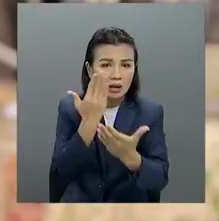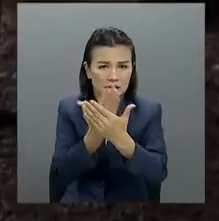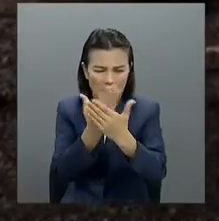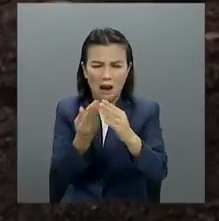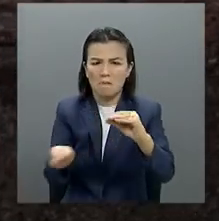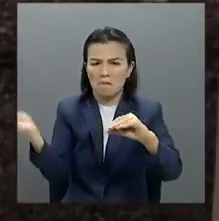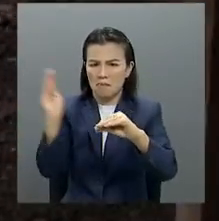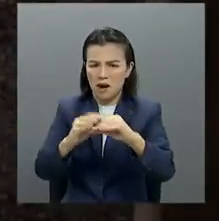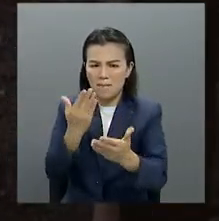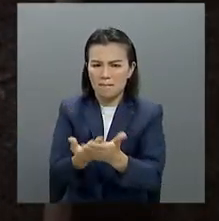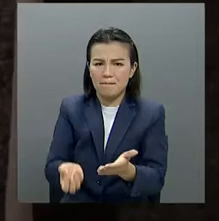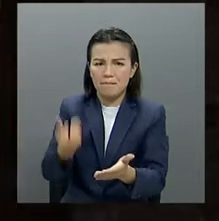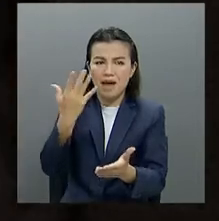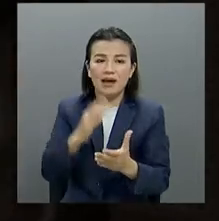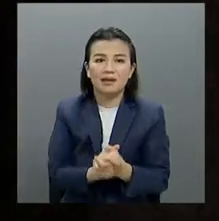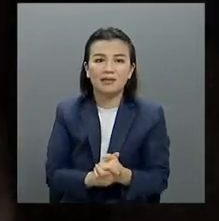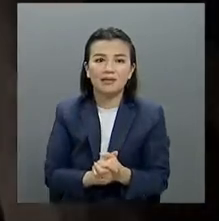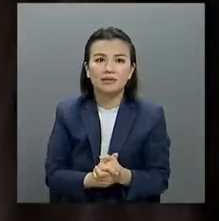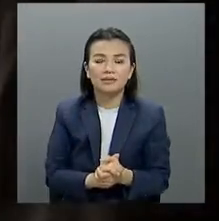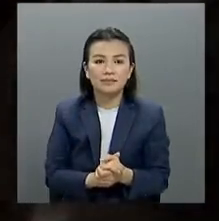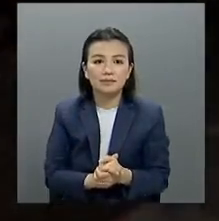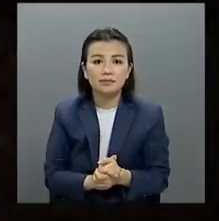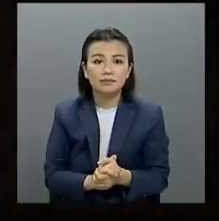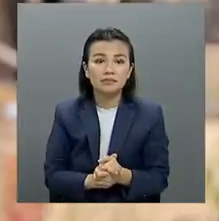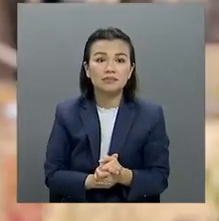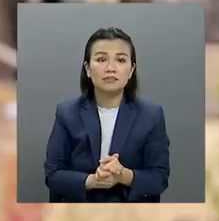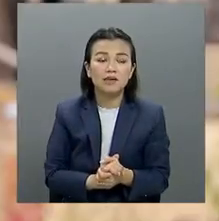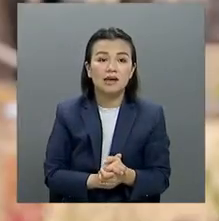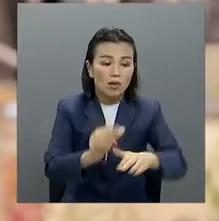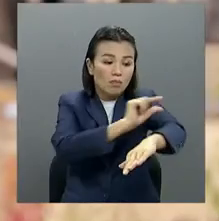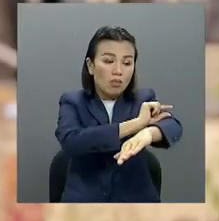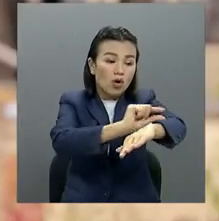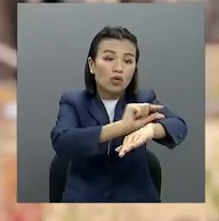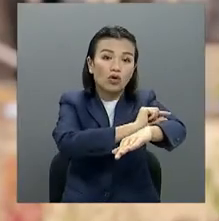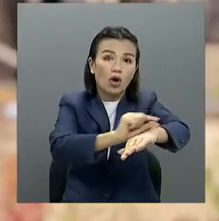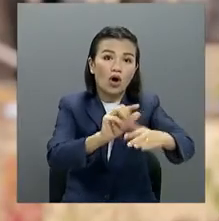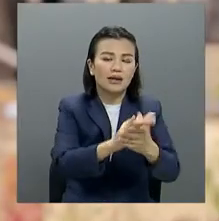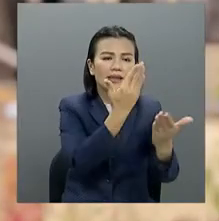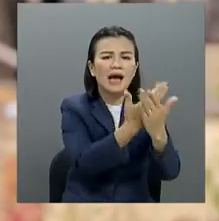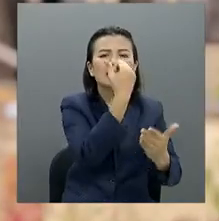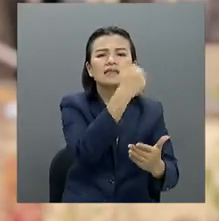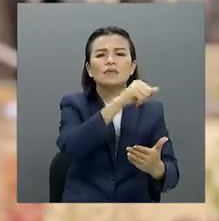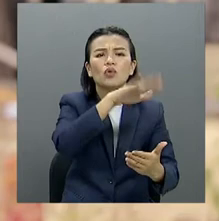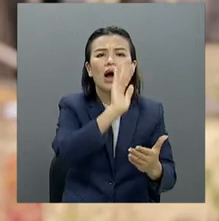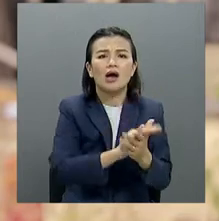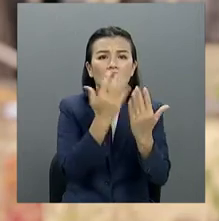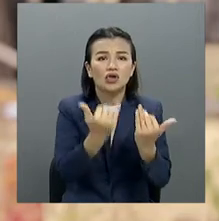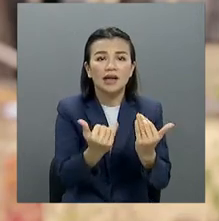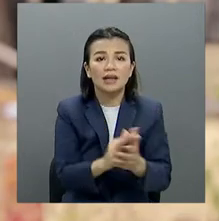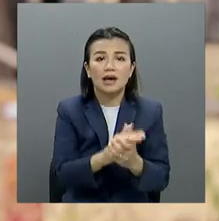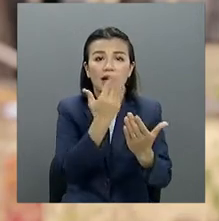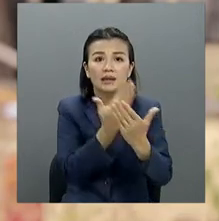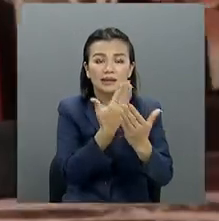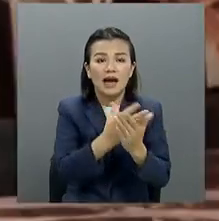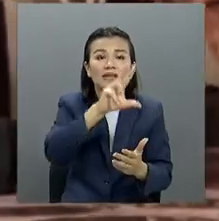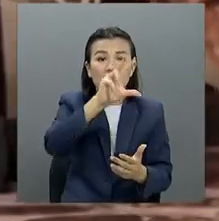ะครับราคาหนังขึ้นเมื่อก่อนนี้มันมี10กว่าบาทแล้วเดี๋ยวนี้มันปลาเข้าไป30 40เข้าไป